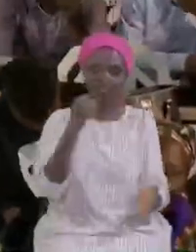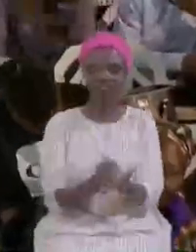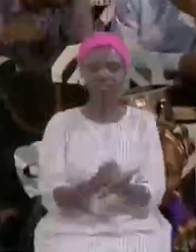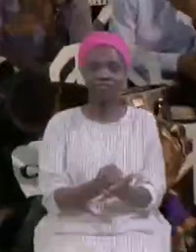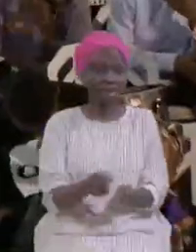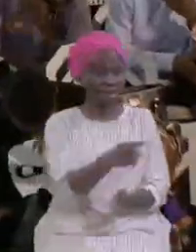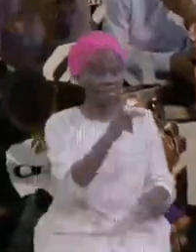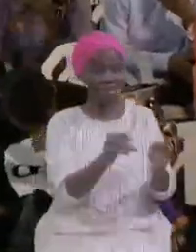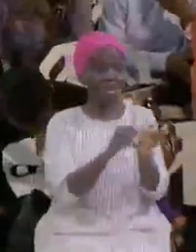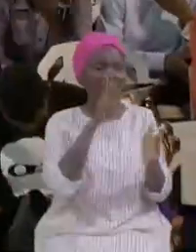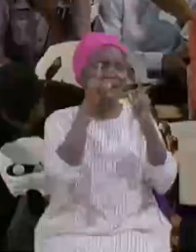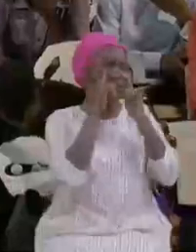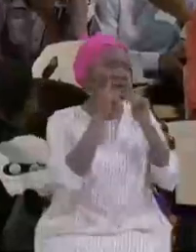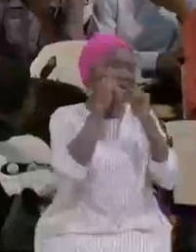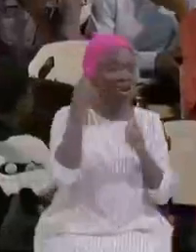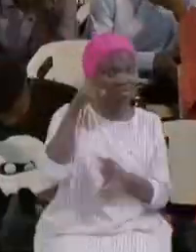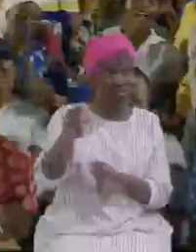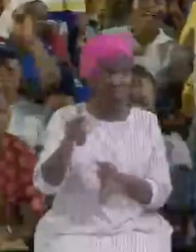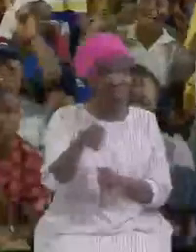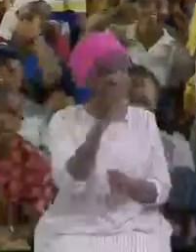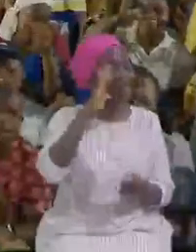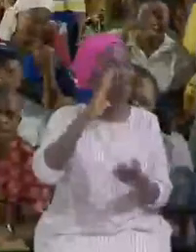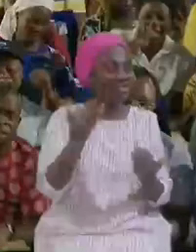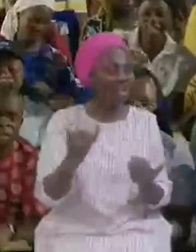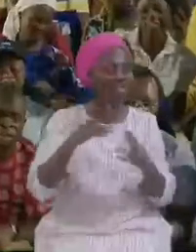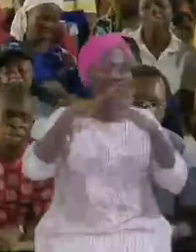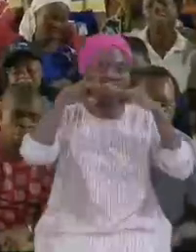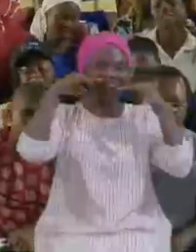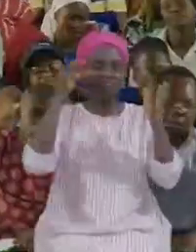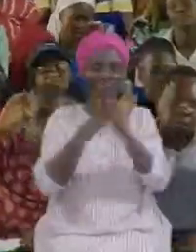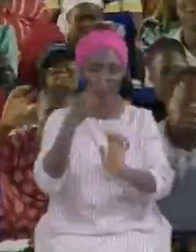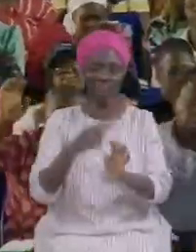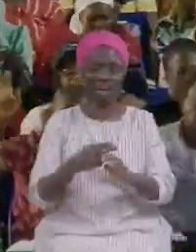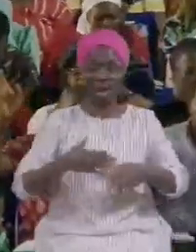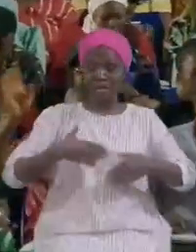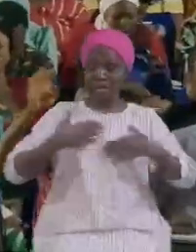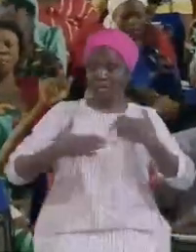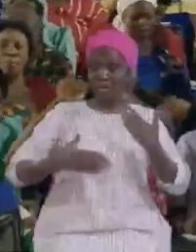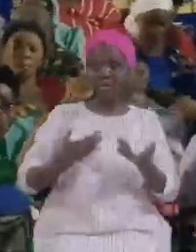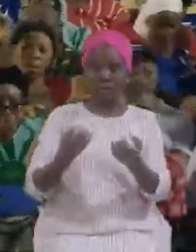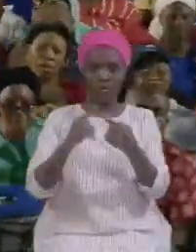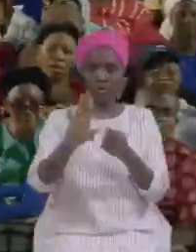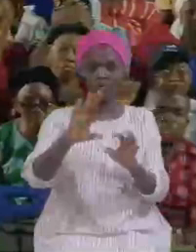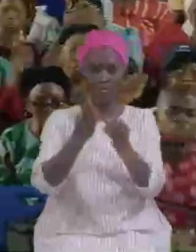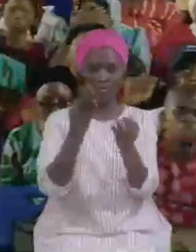Ceux qui pleurent à cause de toi, ils vont maintenant sourire. La joie viendra dans ta famille.